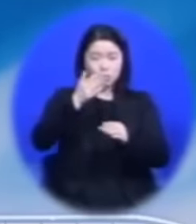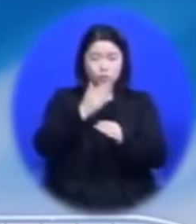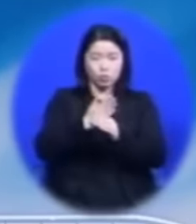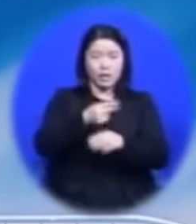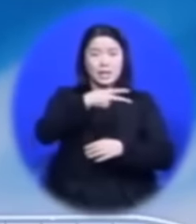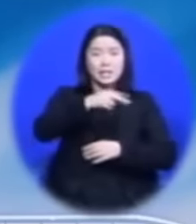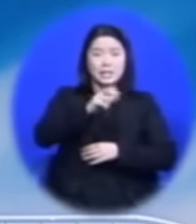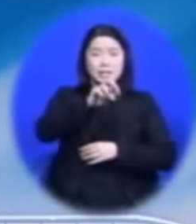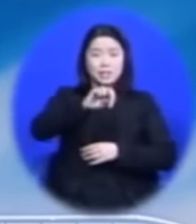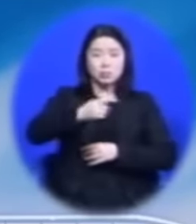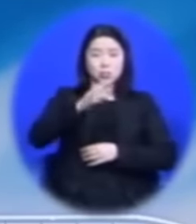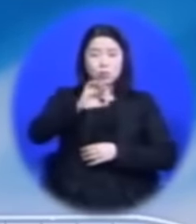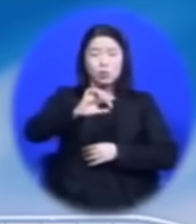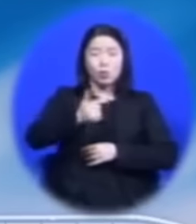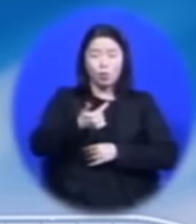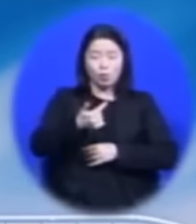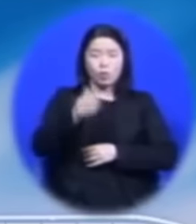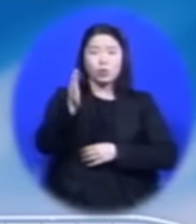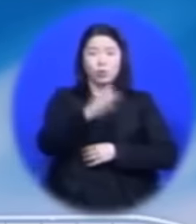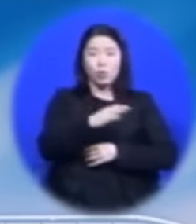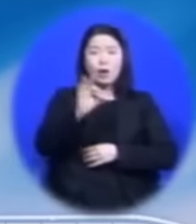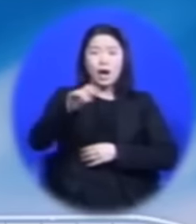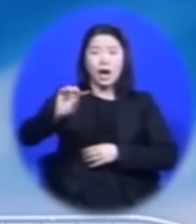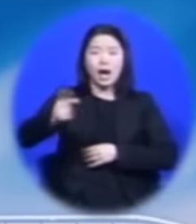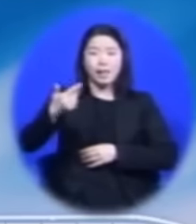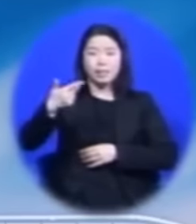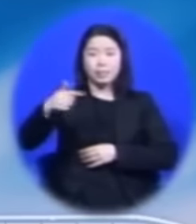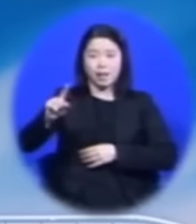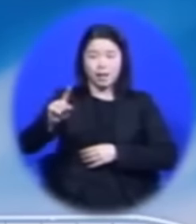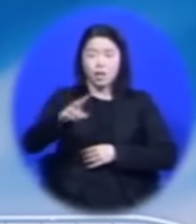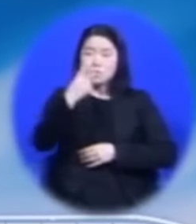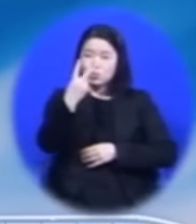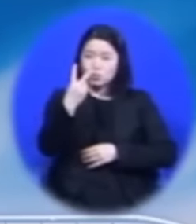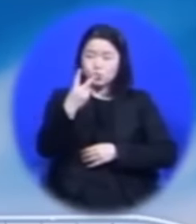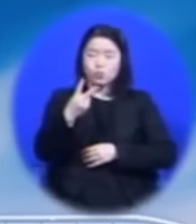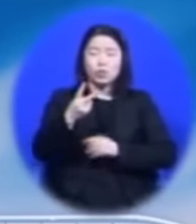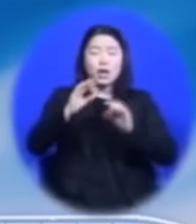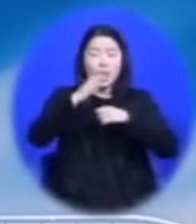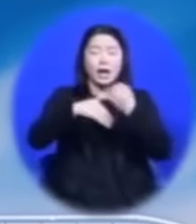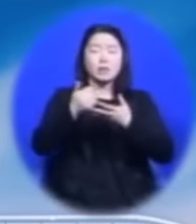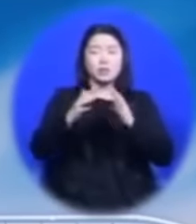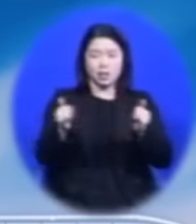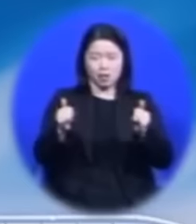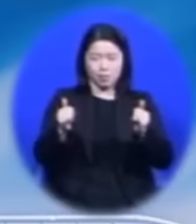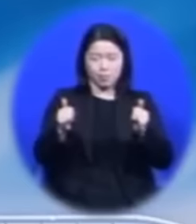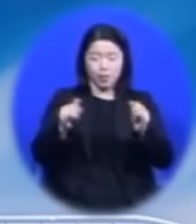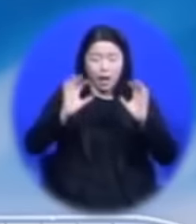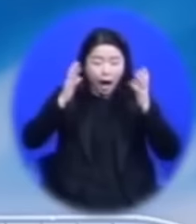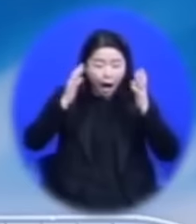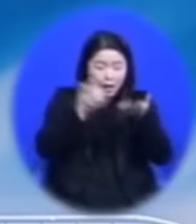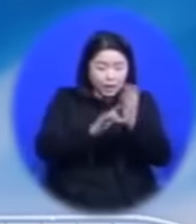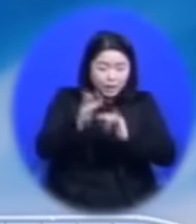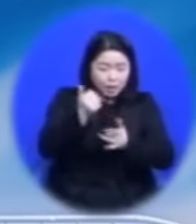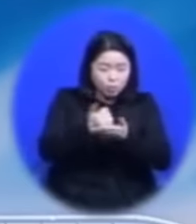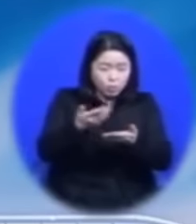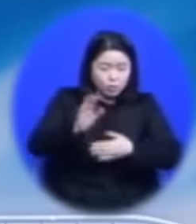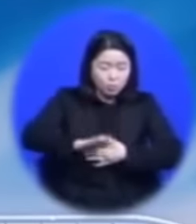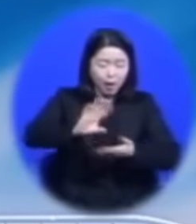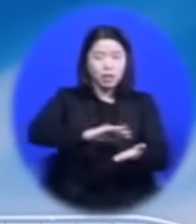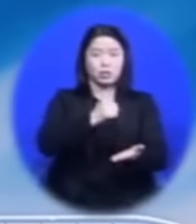시므온과 안나 선지자 두 사람 이야기가 나옵니다. 이 두 사람은 아기 예수인데도 그리스도인 줄로 알아보았어요.